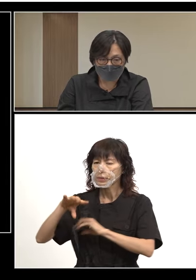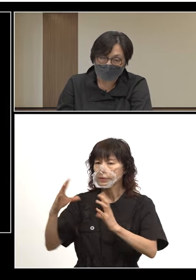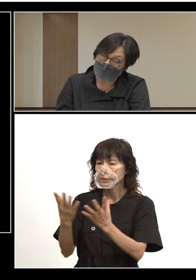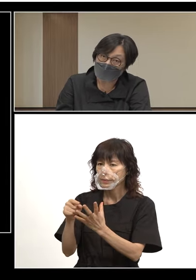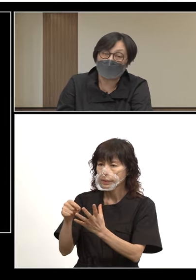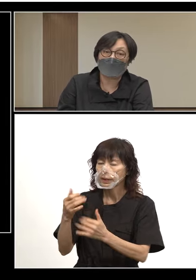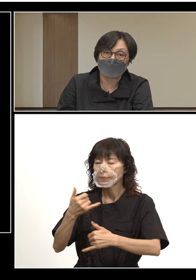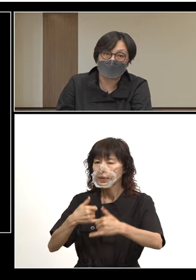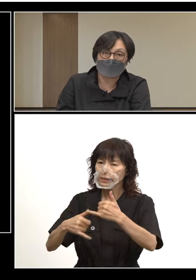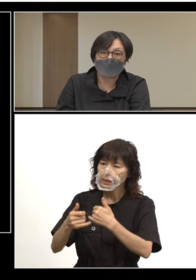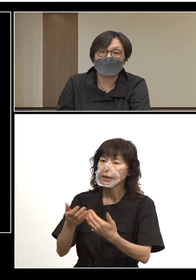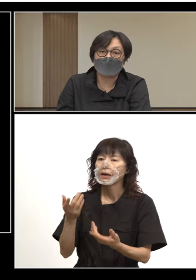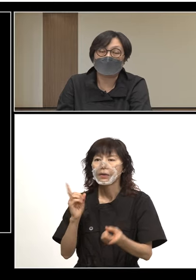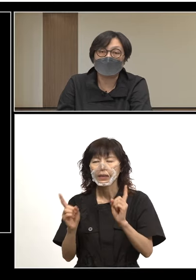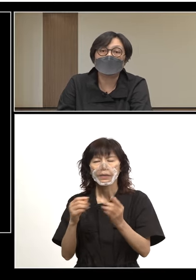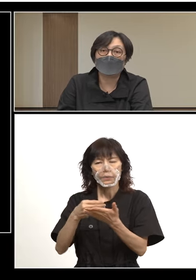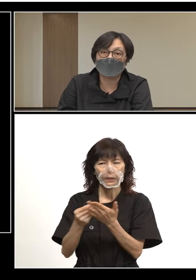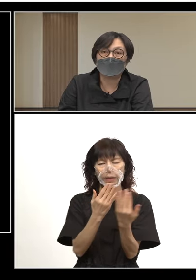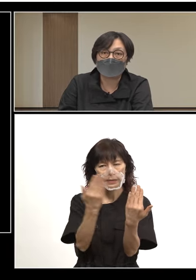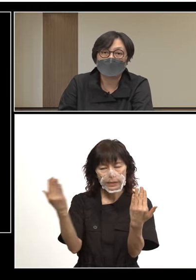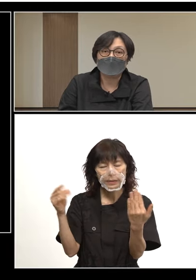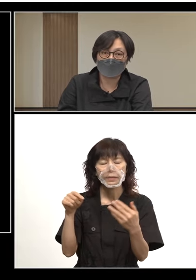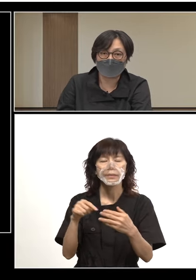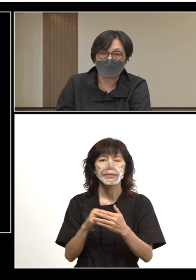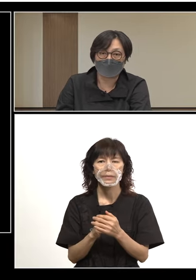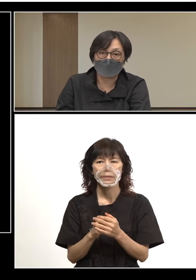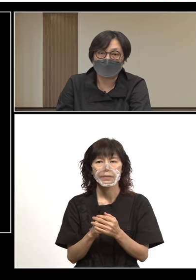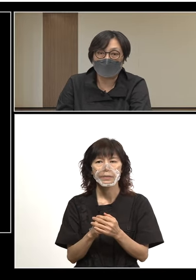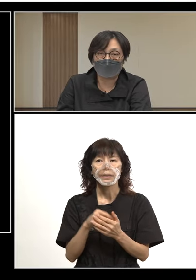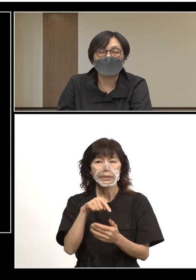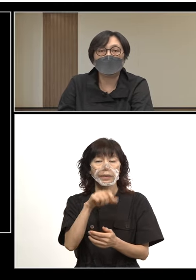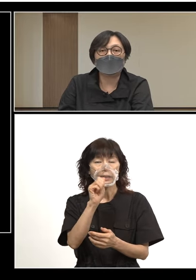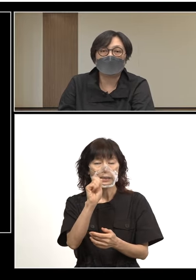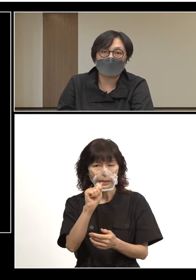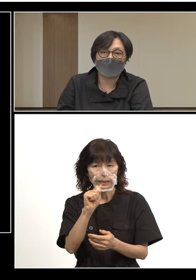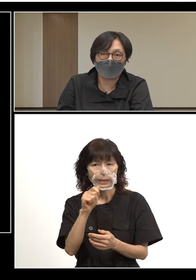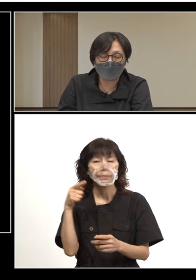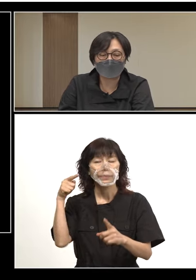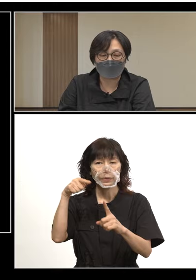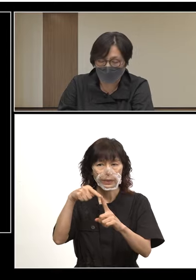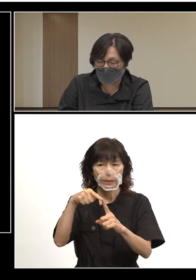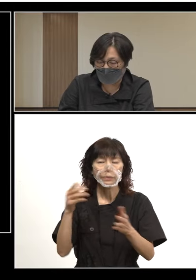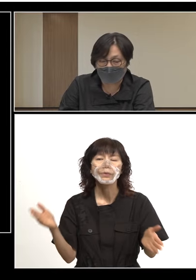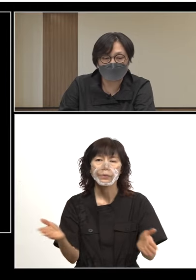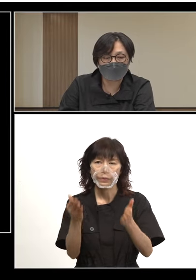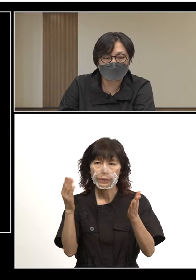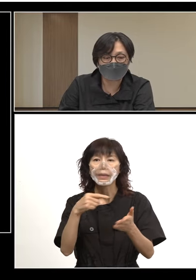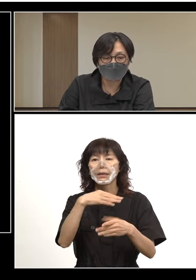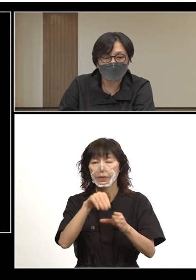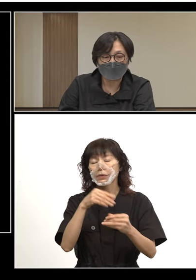嘅一啲嘅表演啦，或者一啲嘅展示啦。咁呢個都係一個我哋香港展能藝術會我哋好希望能夠可以推動嘅一樣嘢嚟